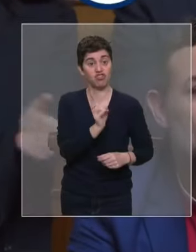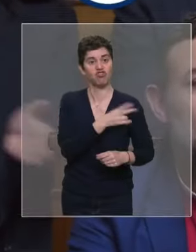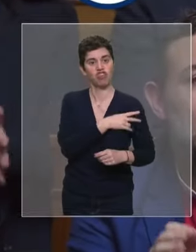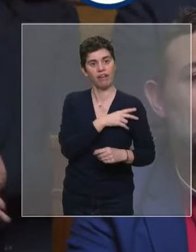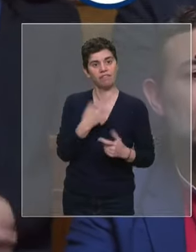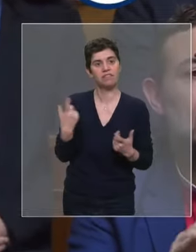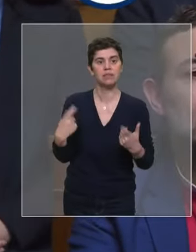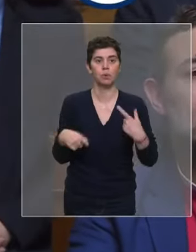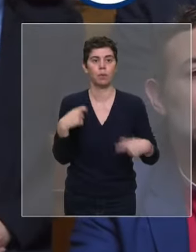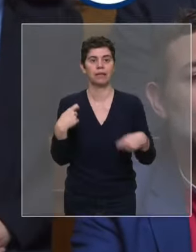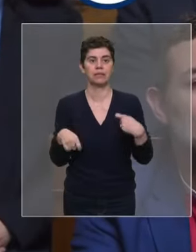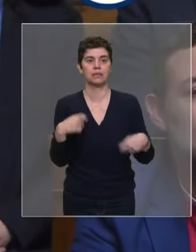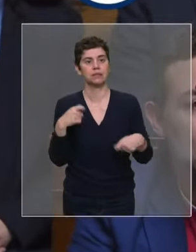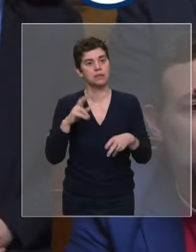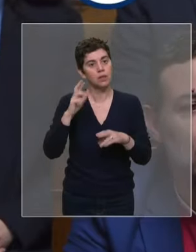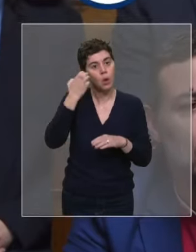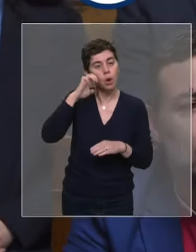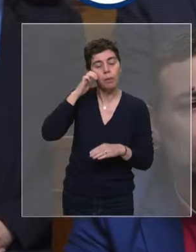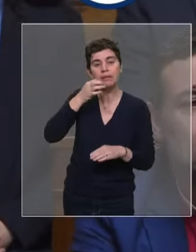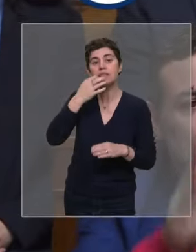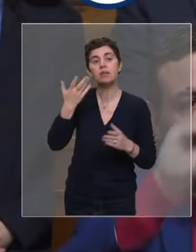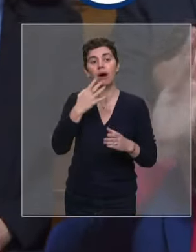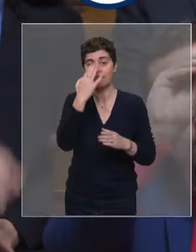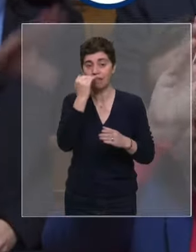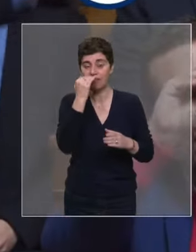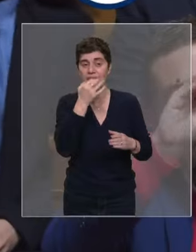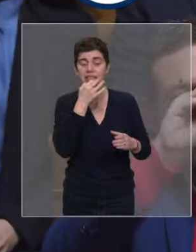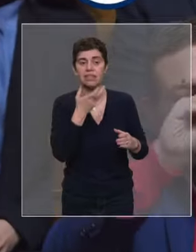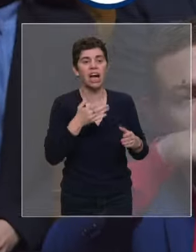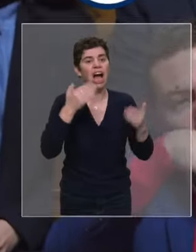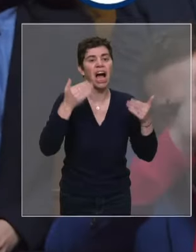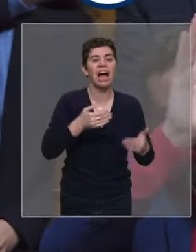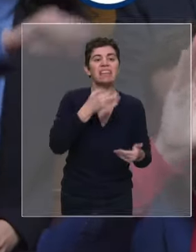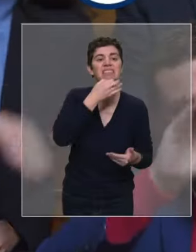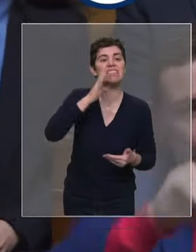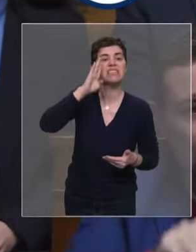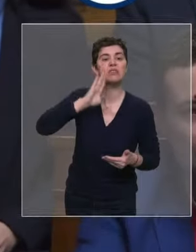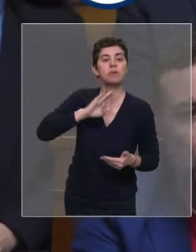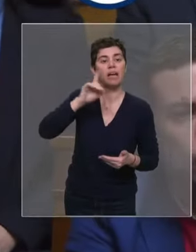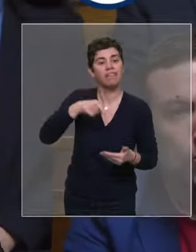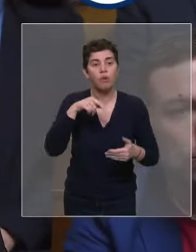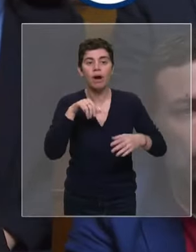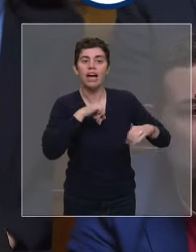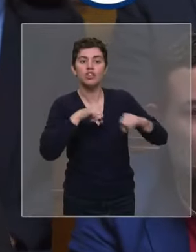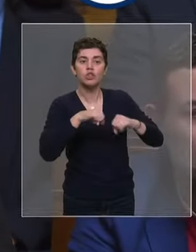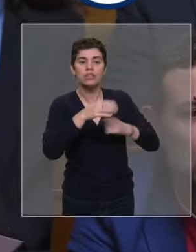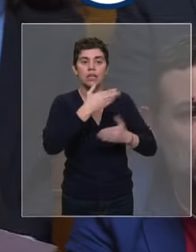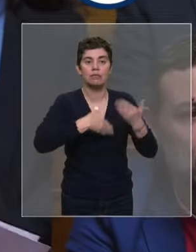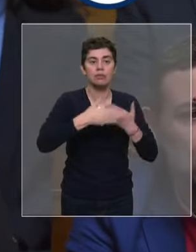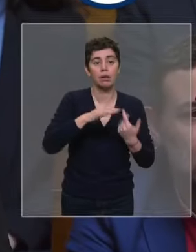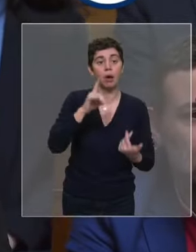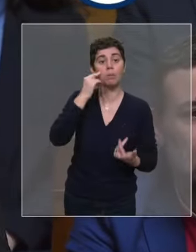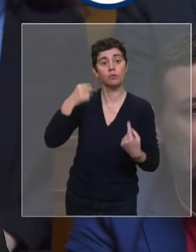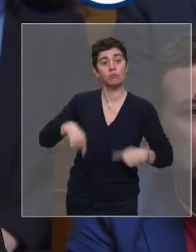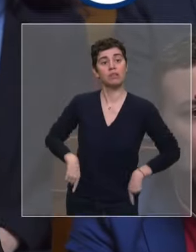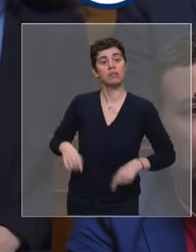européenne, annonçait déjà en février: arrêtez de dire s'il vous plaît et agissez. Qu'attendez-vous, monsieur le ministre ? Monsieur le